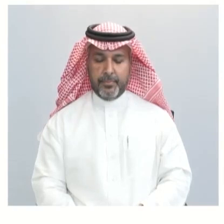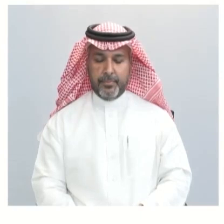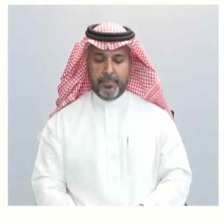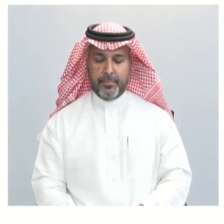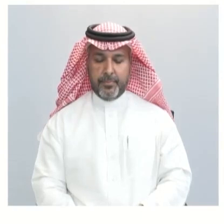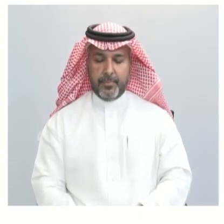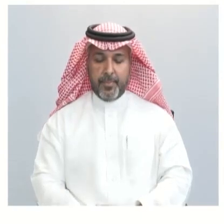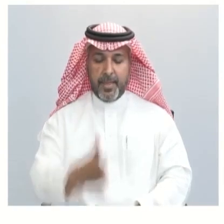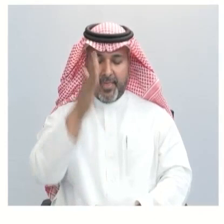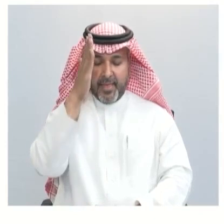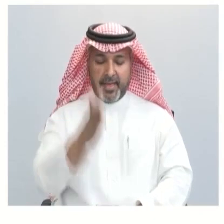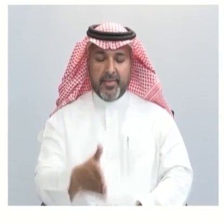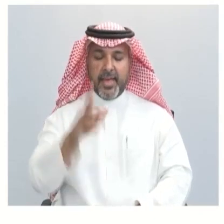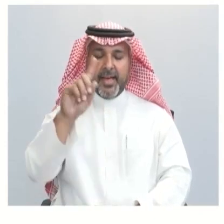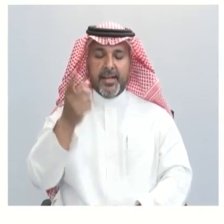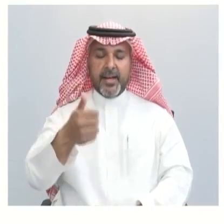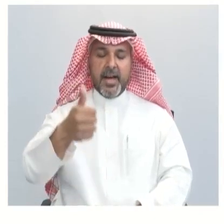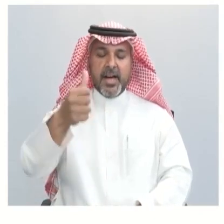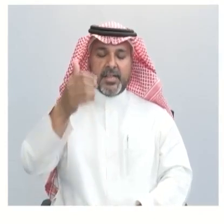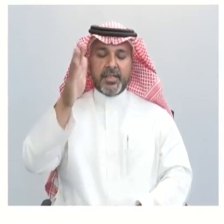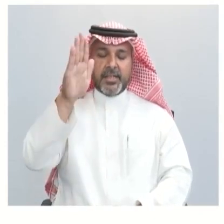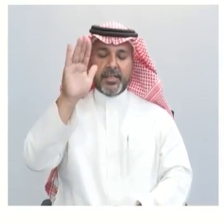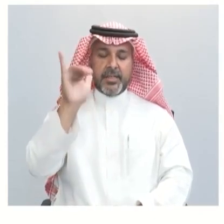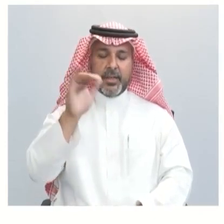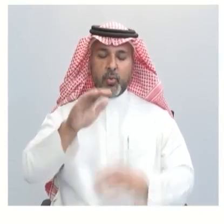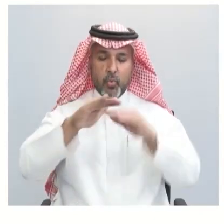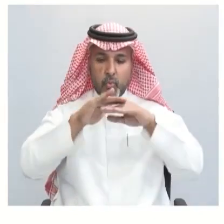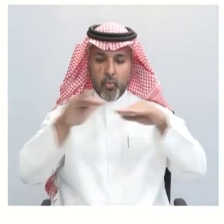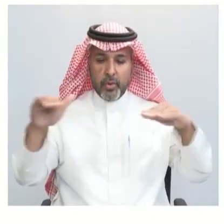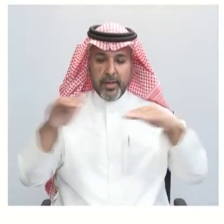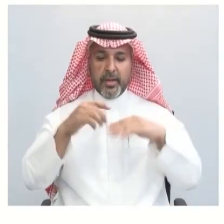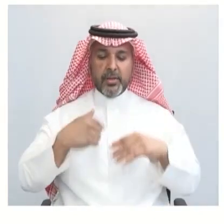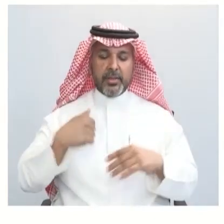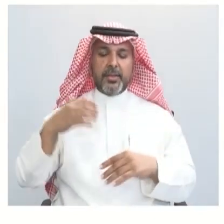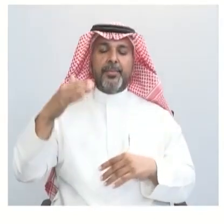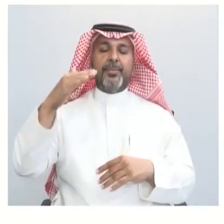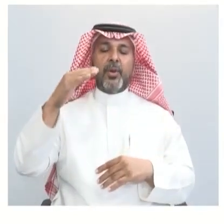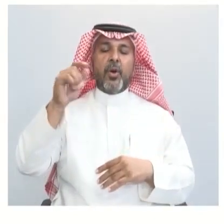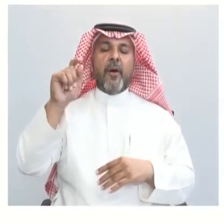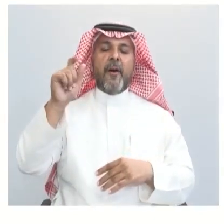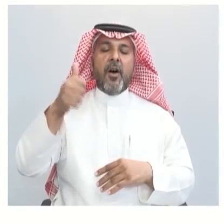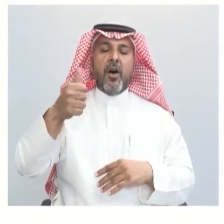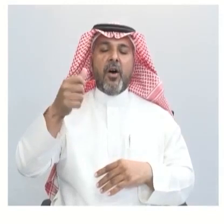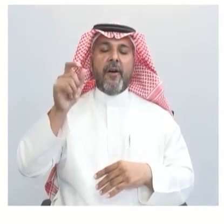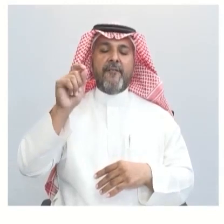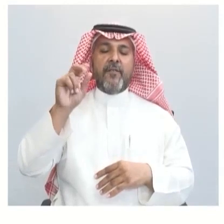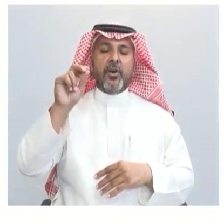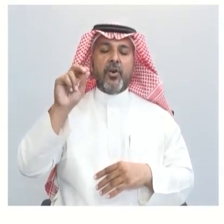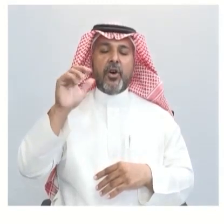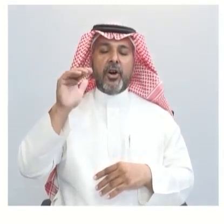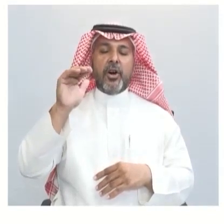هنا خط التقارب ماذا الافقي ايضا نفس الشيء هنا الداله تقترب من هذا الخط ولا